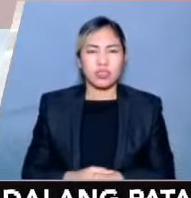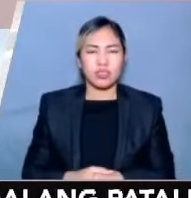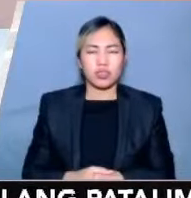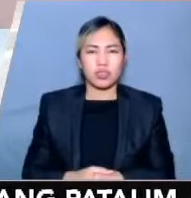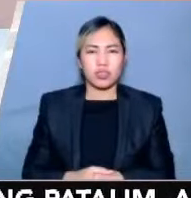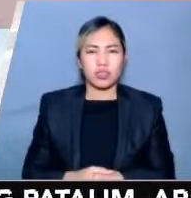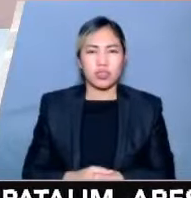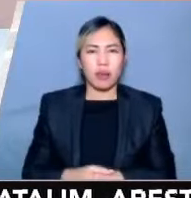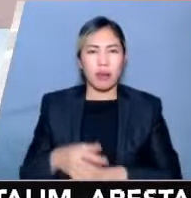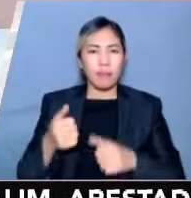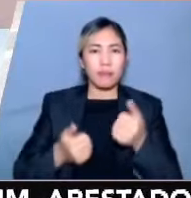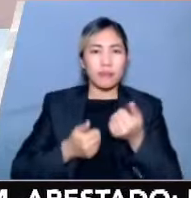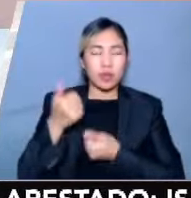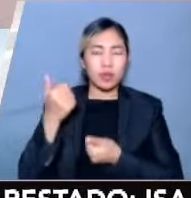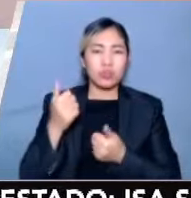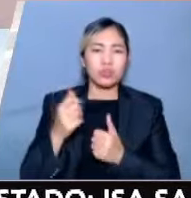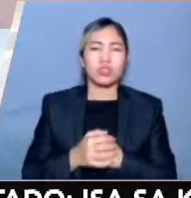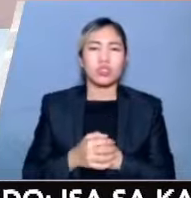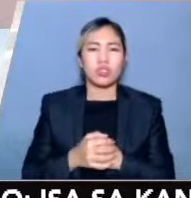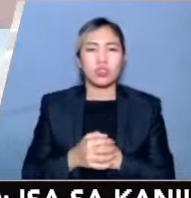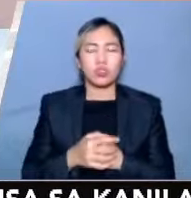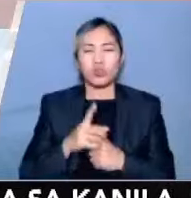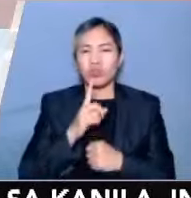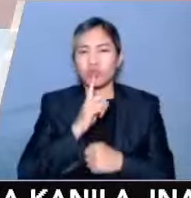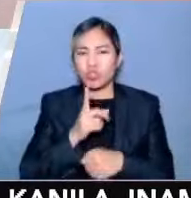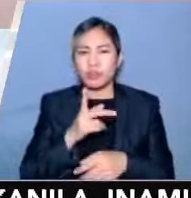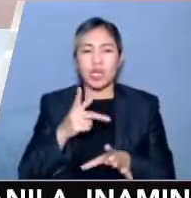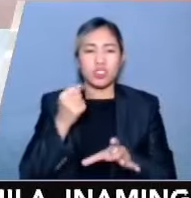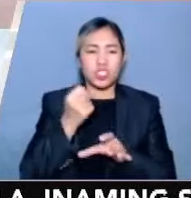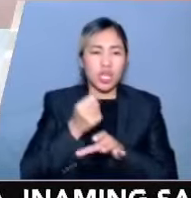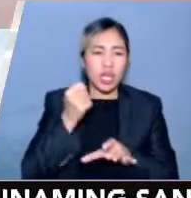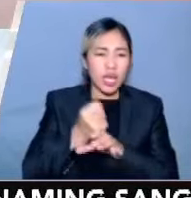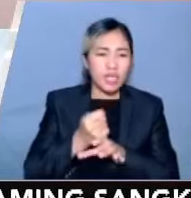mga heavy trucks pa lang ang pwedeng pumasok.